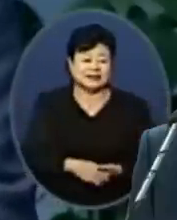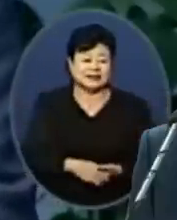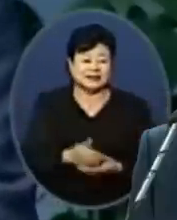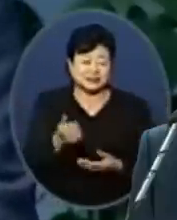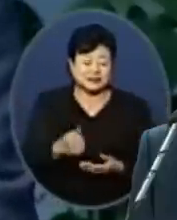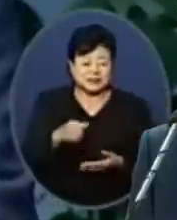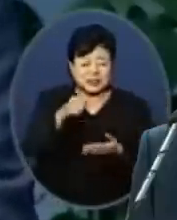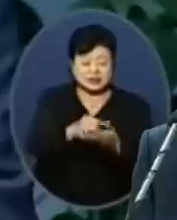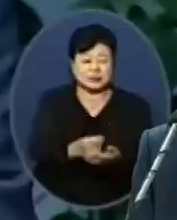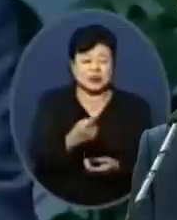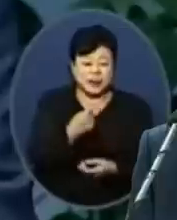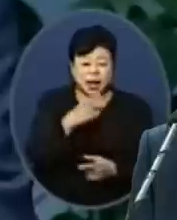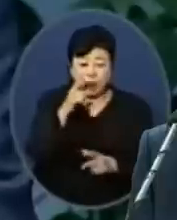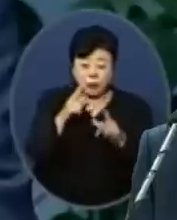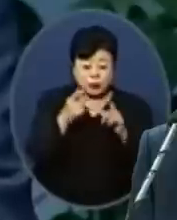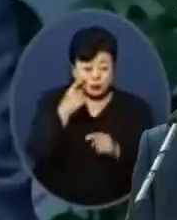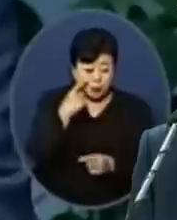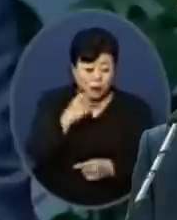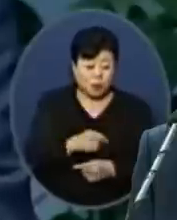이미 정복당한 원수로 보고